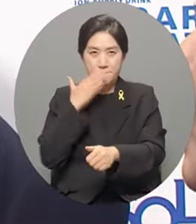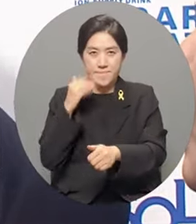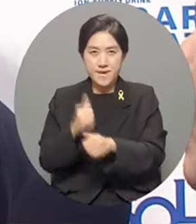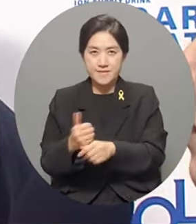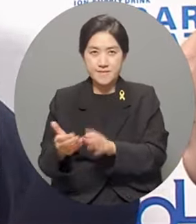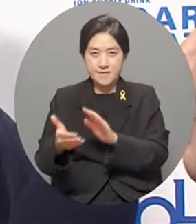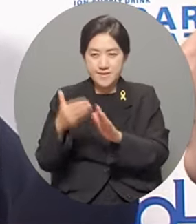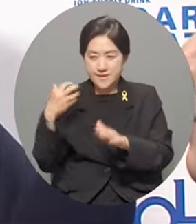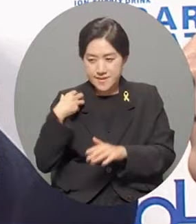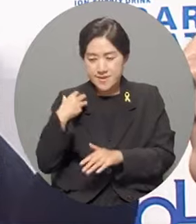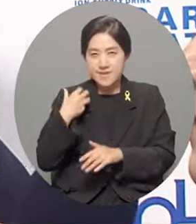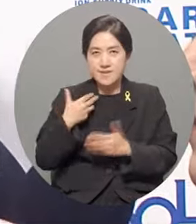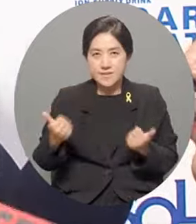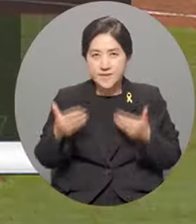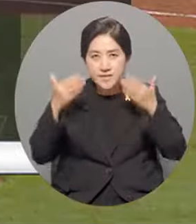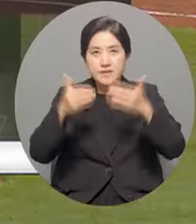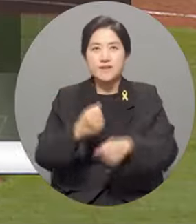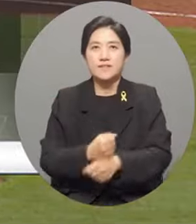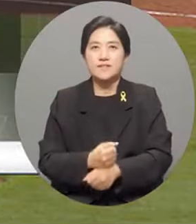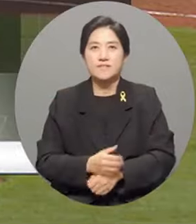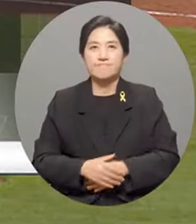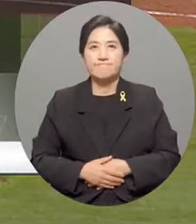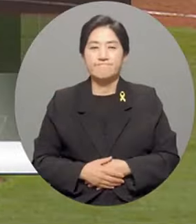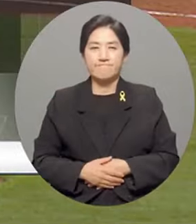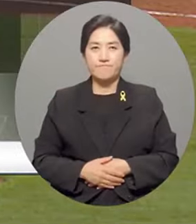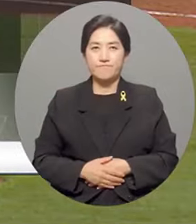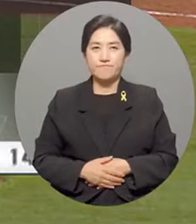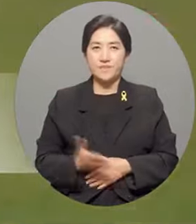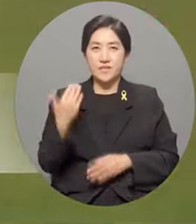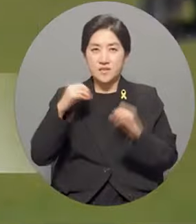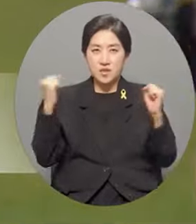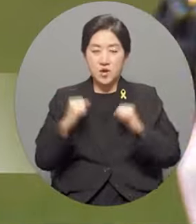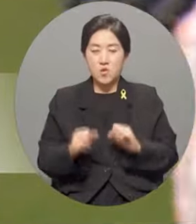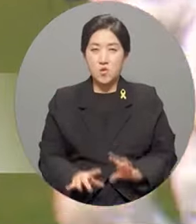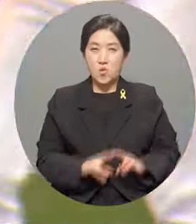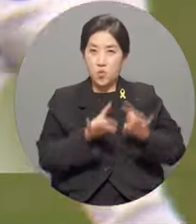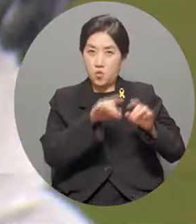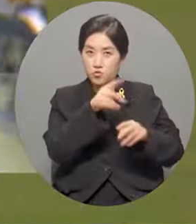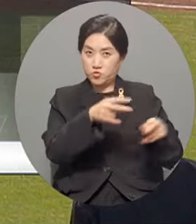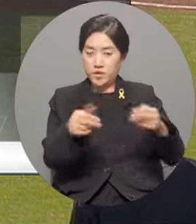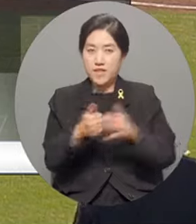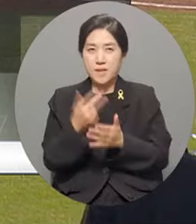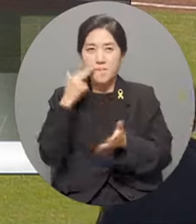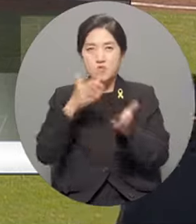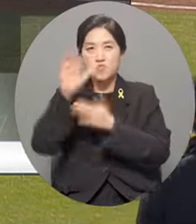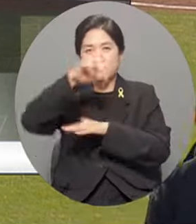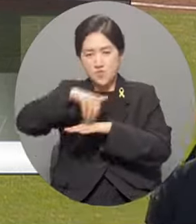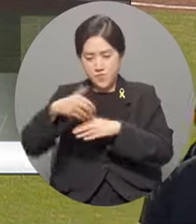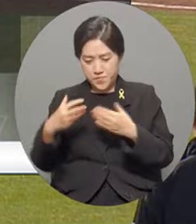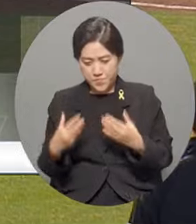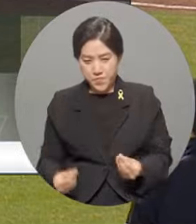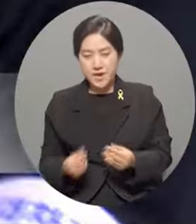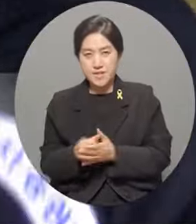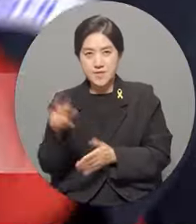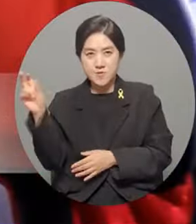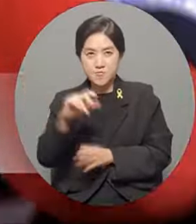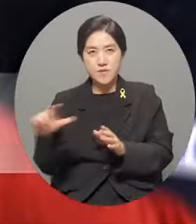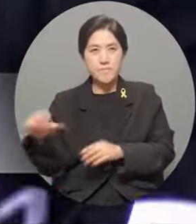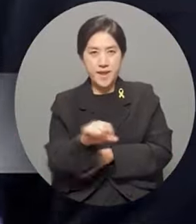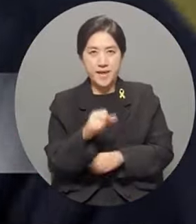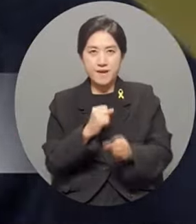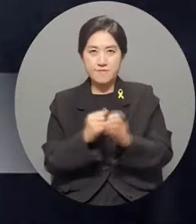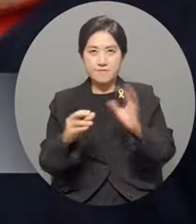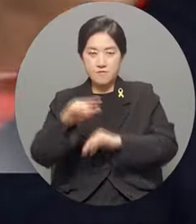자리를 이어주는 역할에 충실하도록 하겠습니다. 지난 겨울 호주 리그와 미국 전문 훈련을 거쳐 구속을 올리고